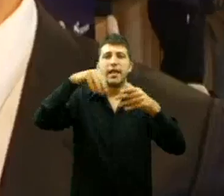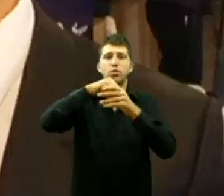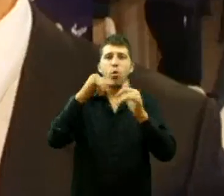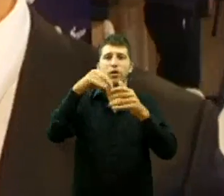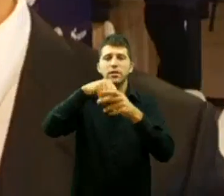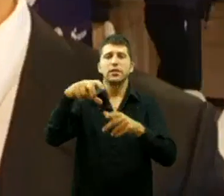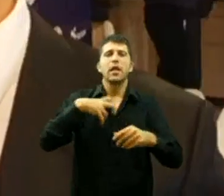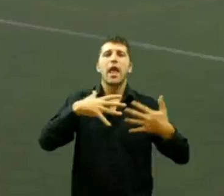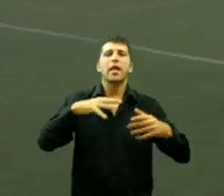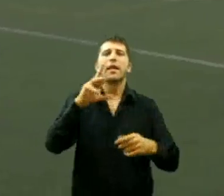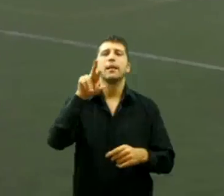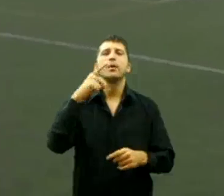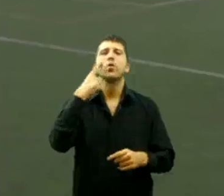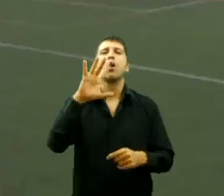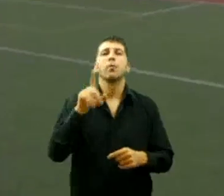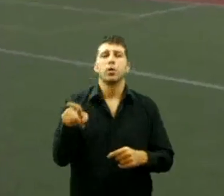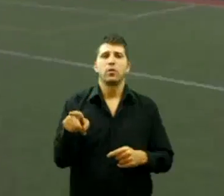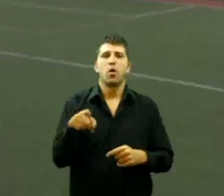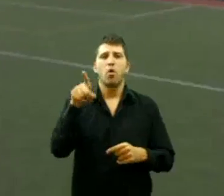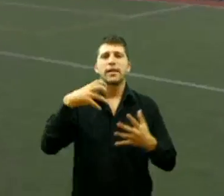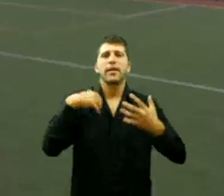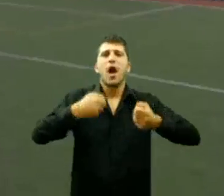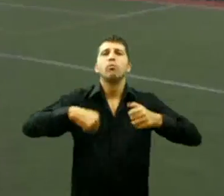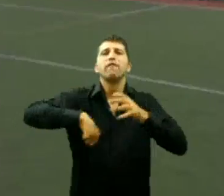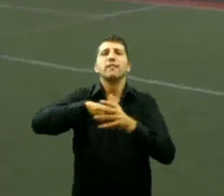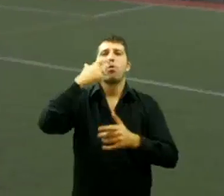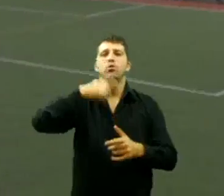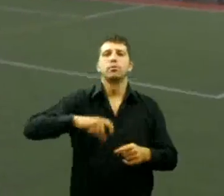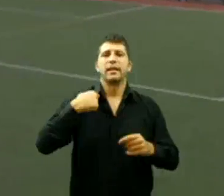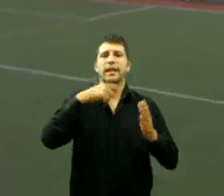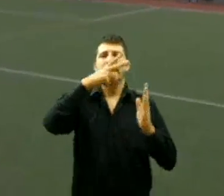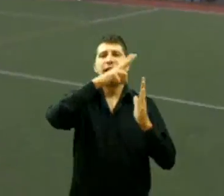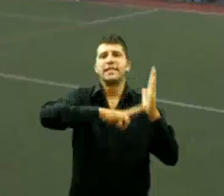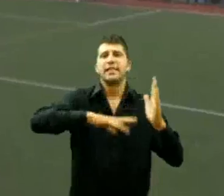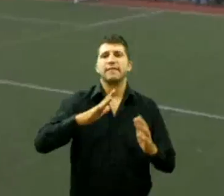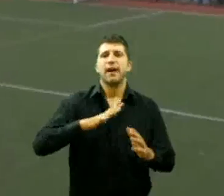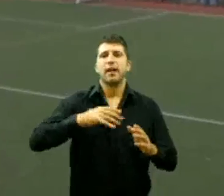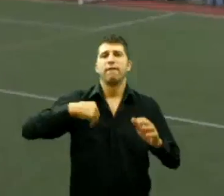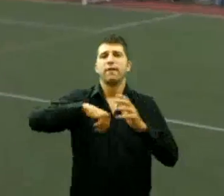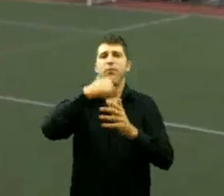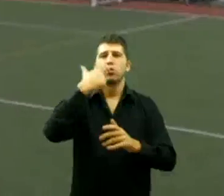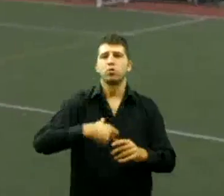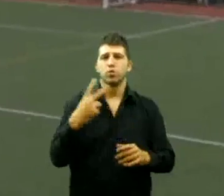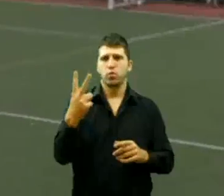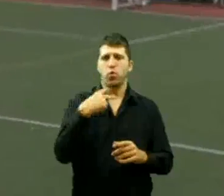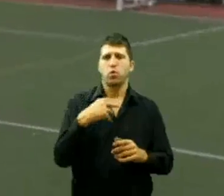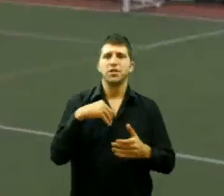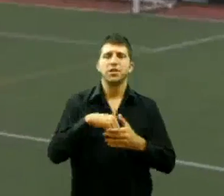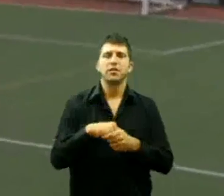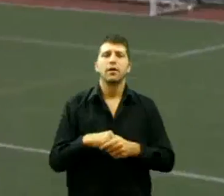esnasında engelli olarak görmüyorlar. Onlar ampute futbolcu olarak futbol kendilerini maçı görüyorlar. Eşliğinde röportaj yapılıyor. Kendilerini görüyorlar. Ne bileyim